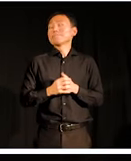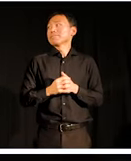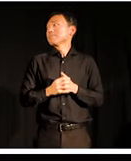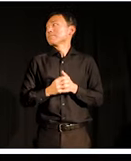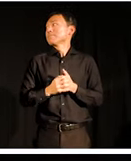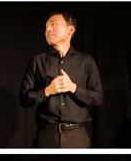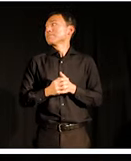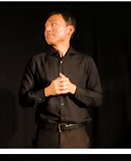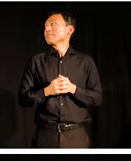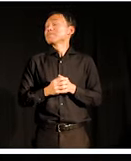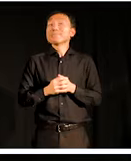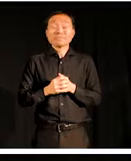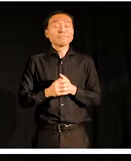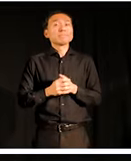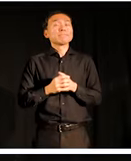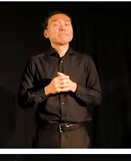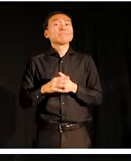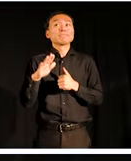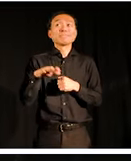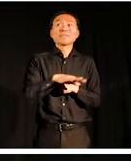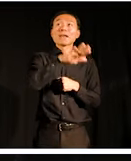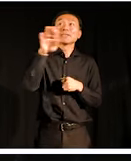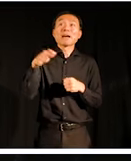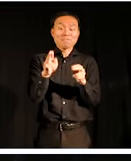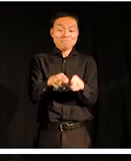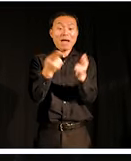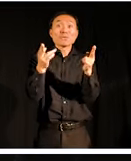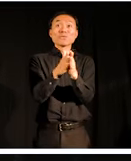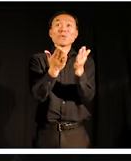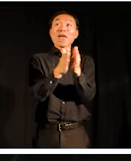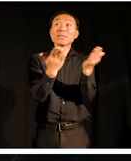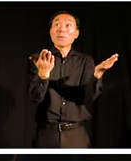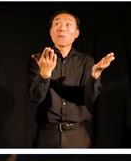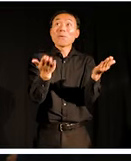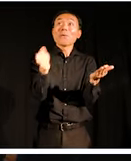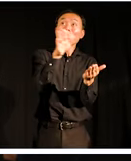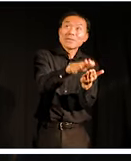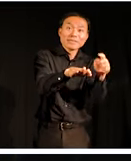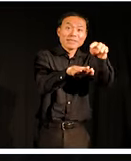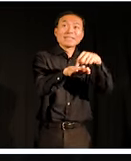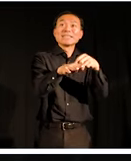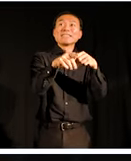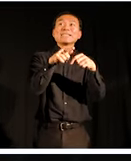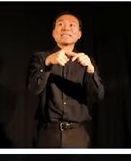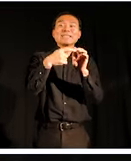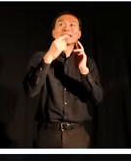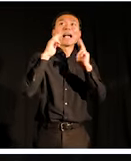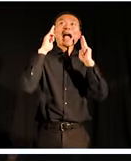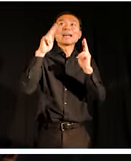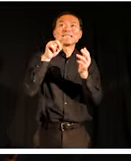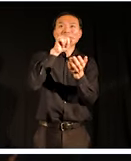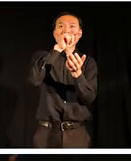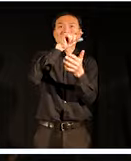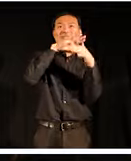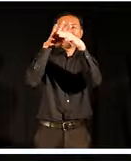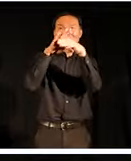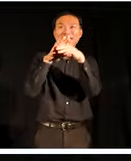ええあの皆さん持っているレットとなんかそうそう歌詞書いてあるんです歌詞ねわざわざこう